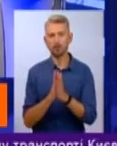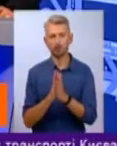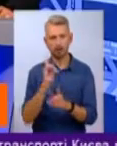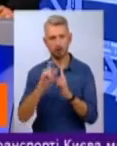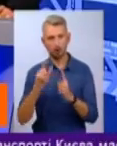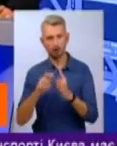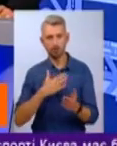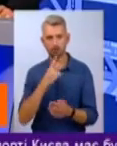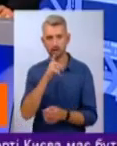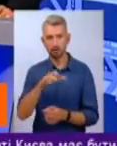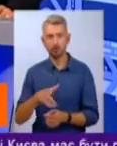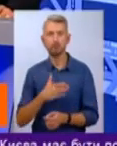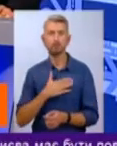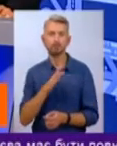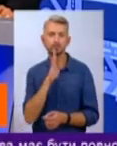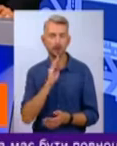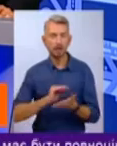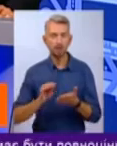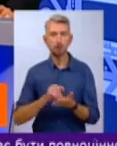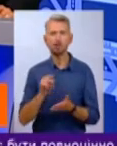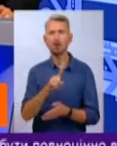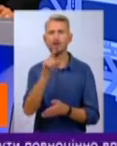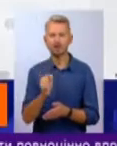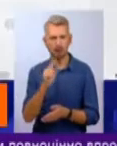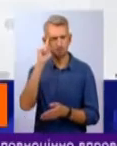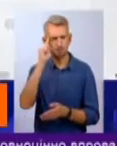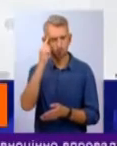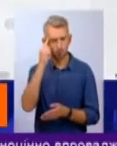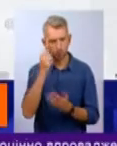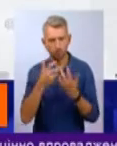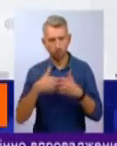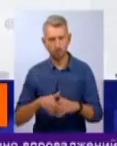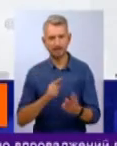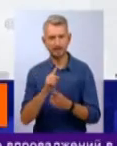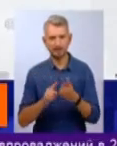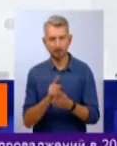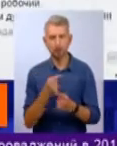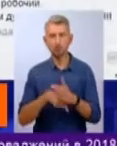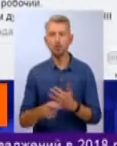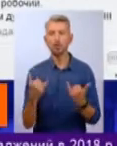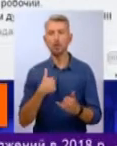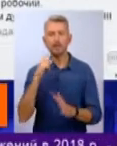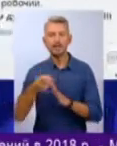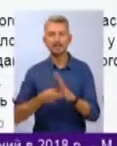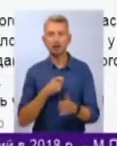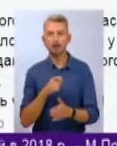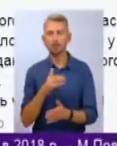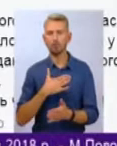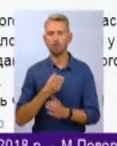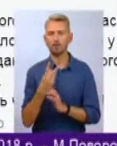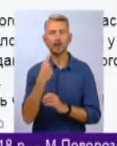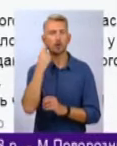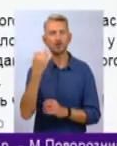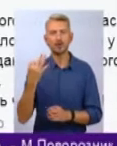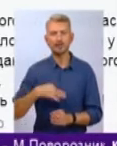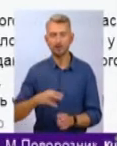наших глядачів, і наша глядачка пише, що вона за продумані зміни, цитую, тому що сьогодні я дізналася у мого 12-річного